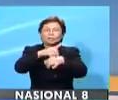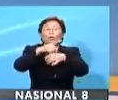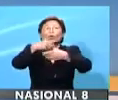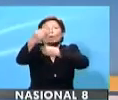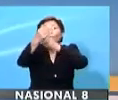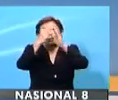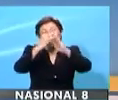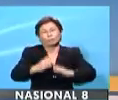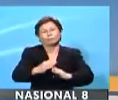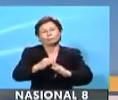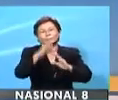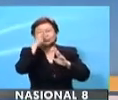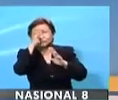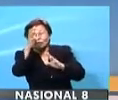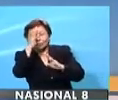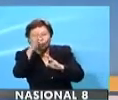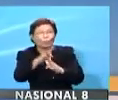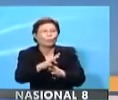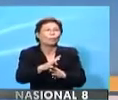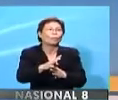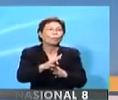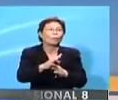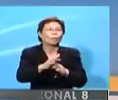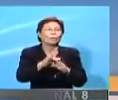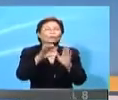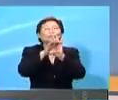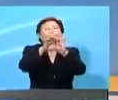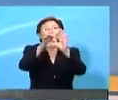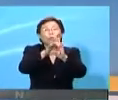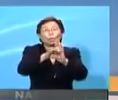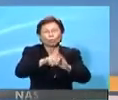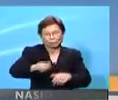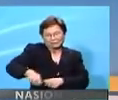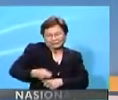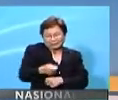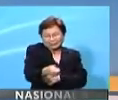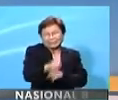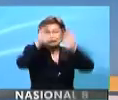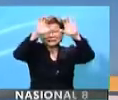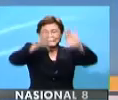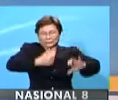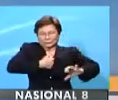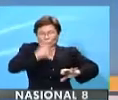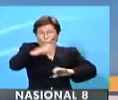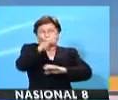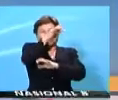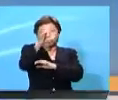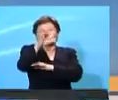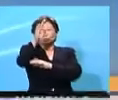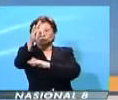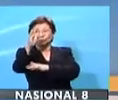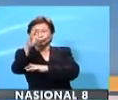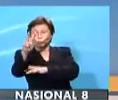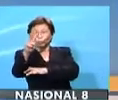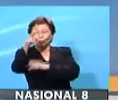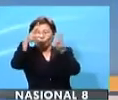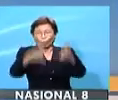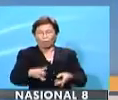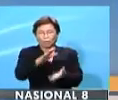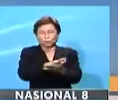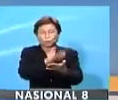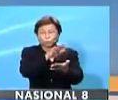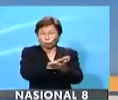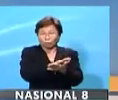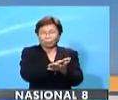Mencipta replika keris gergasi setinggi 20 meter merupakan cara tersendiri bagi 872 warga Sekolah